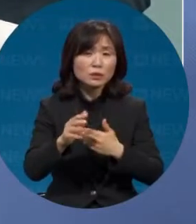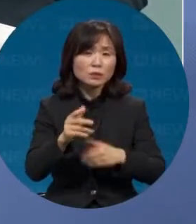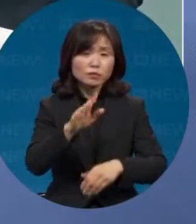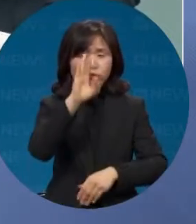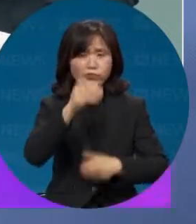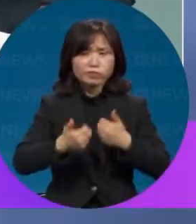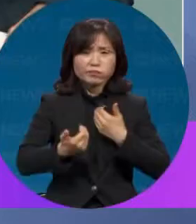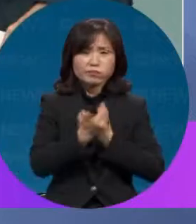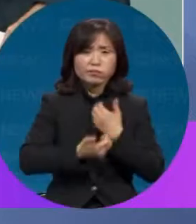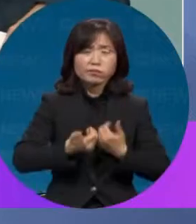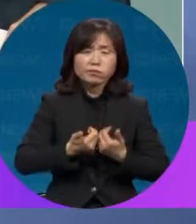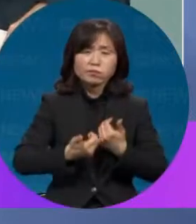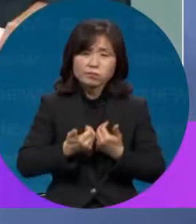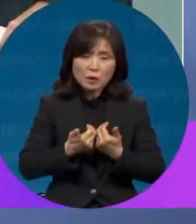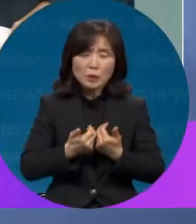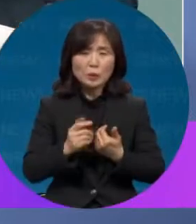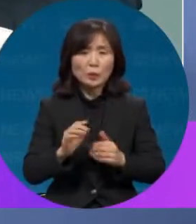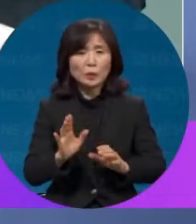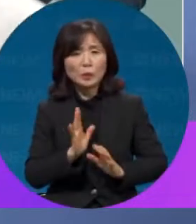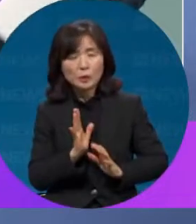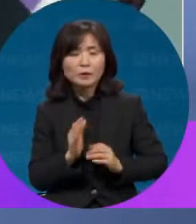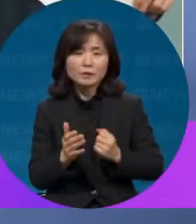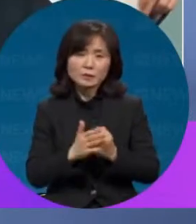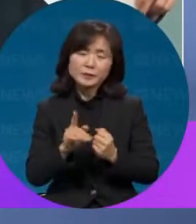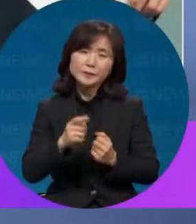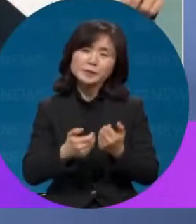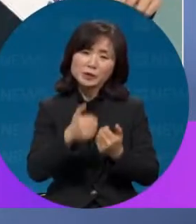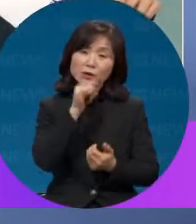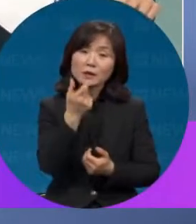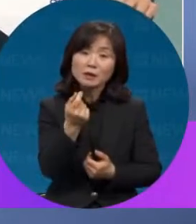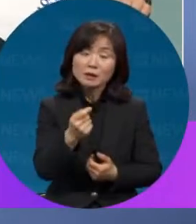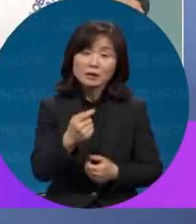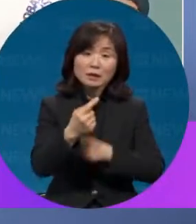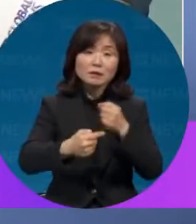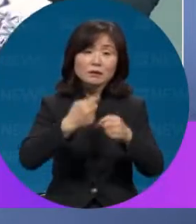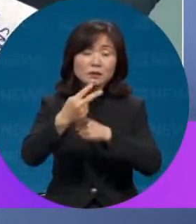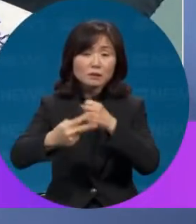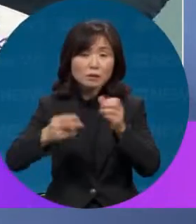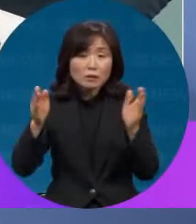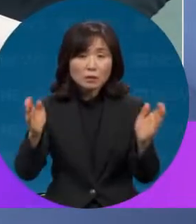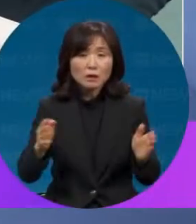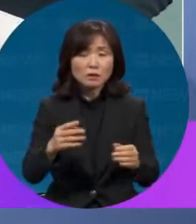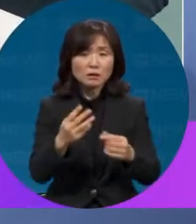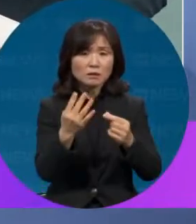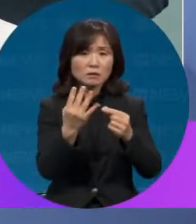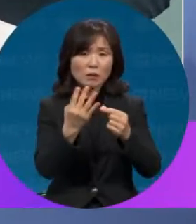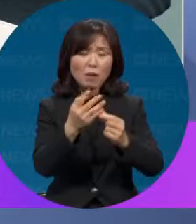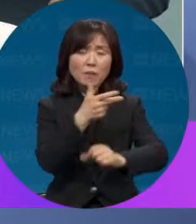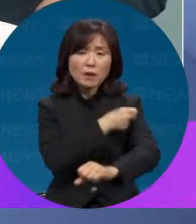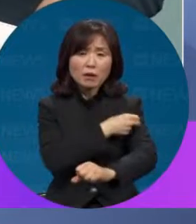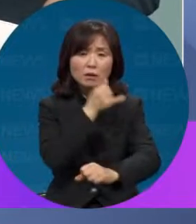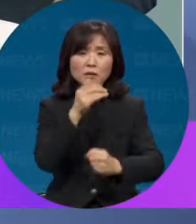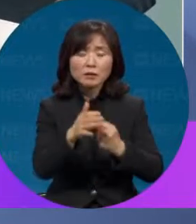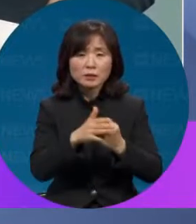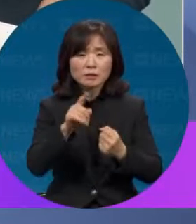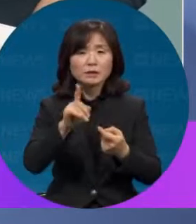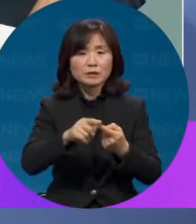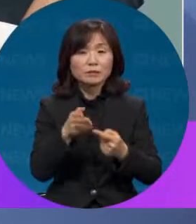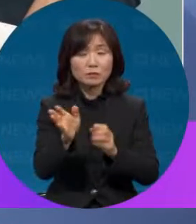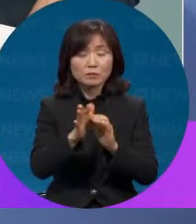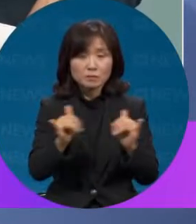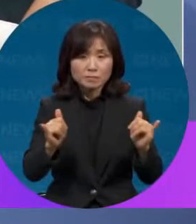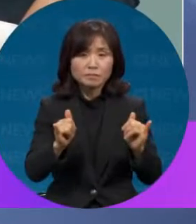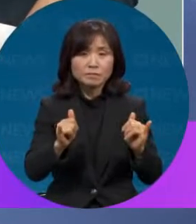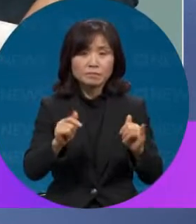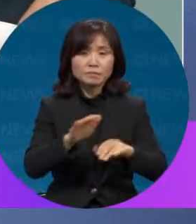걸림돌로 작용할 것으로 예상되고 있는데요 벌써 1 2년 사이에 4번의 접종이 이루어지는 더라 이를 두고 이 전문가들은